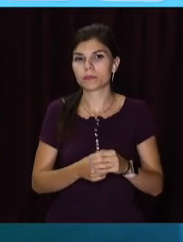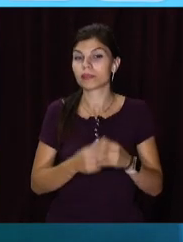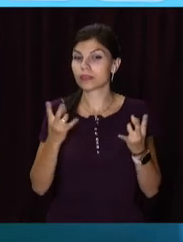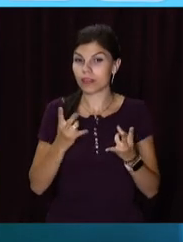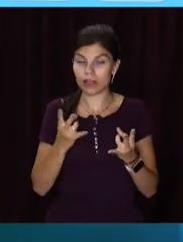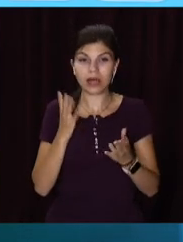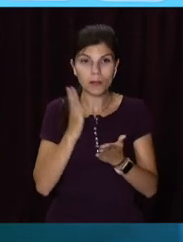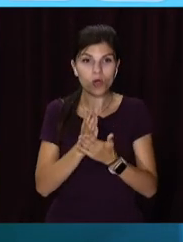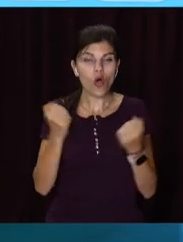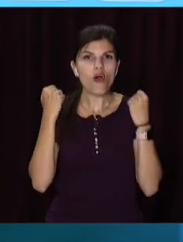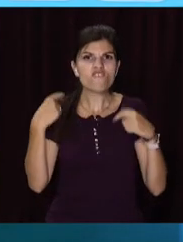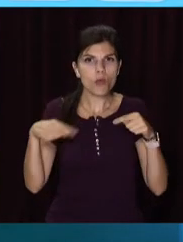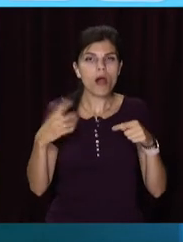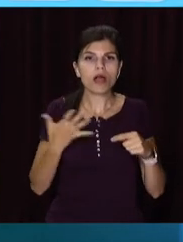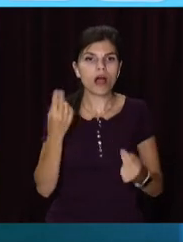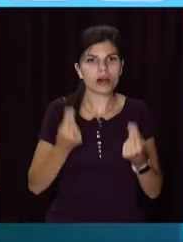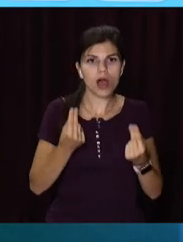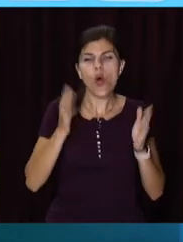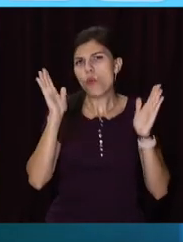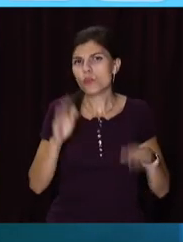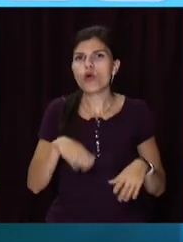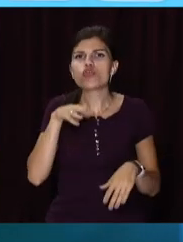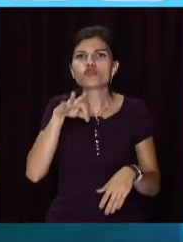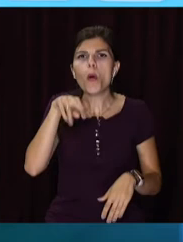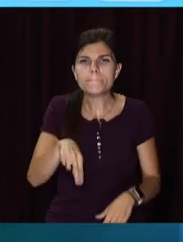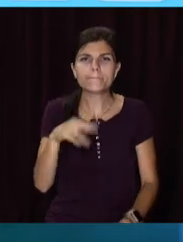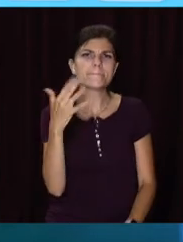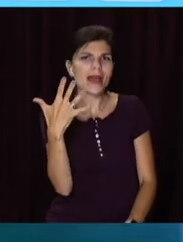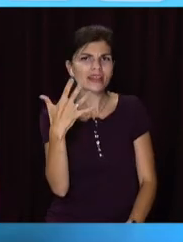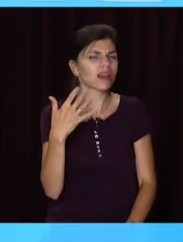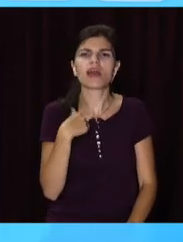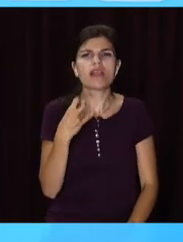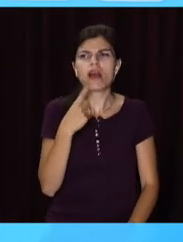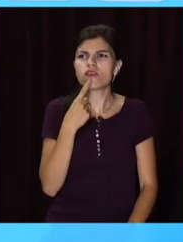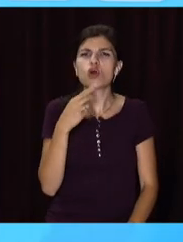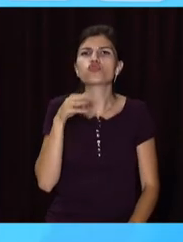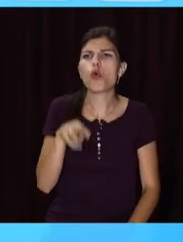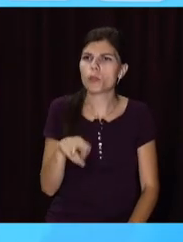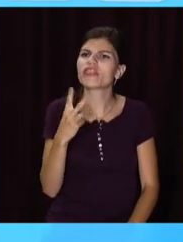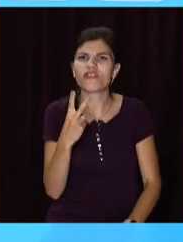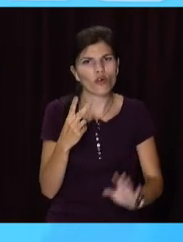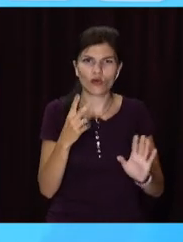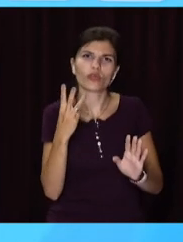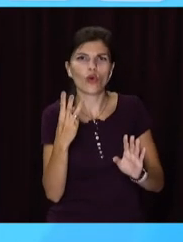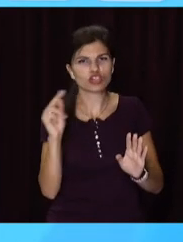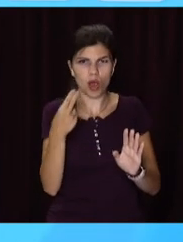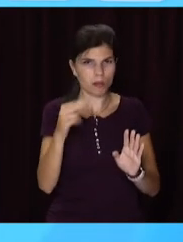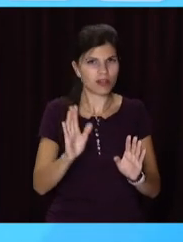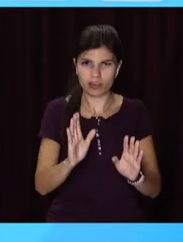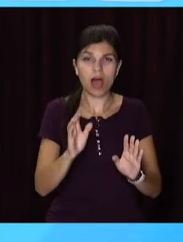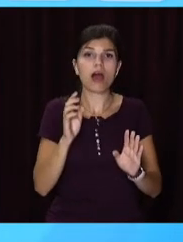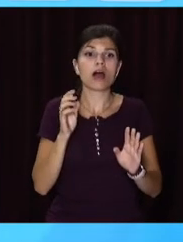треба мати футболістів, які грають хоча б в топ-5, я не говорю, топ-2 або 3 чемпіонатах.